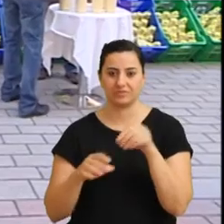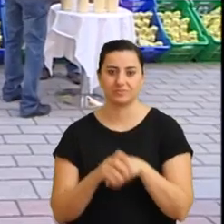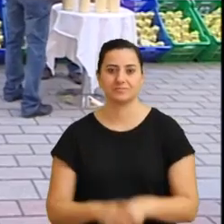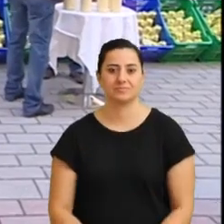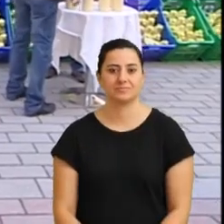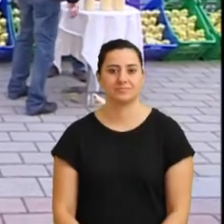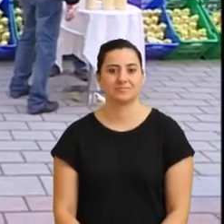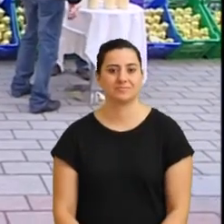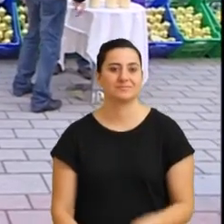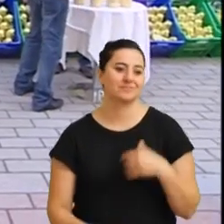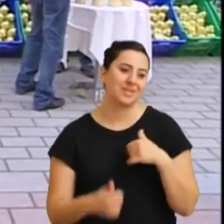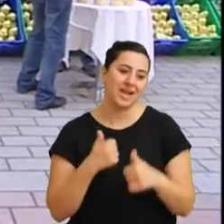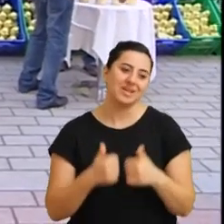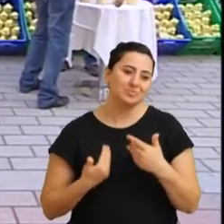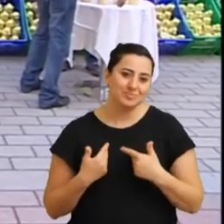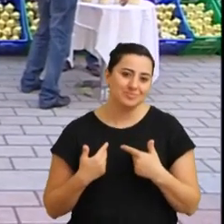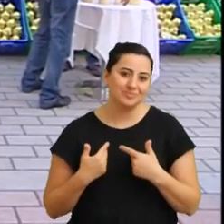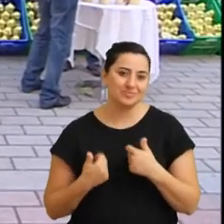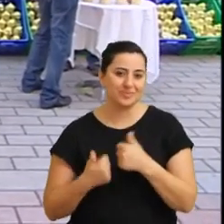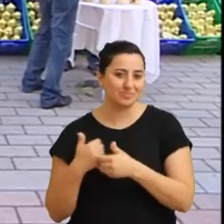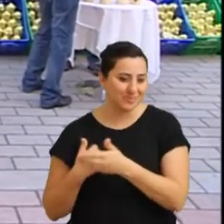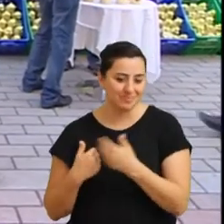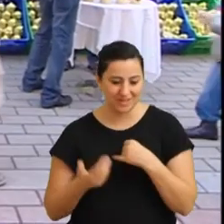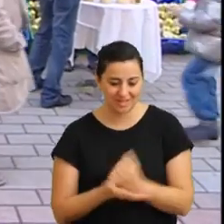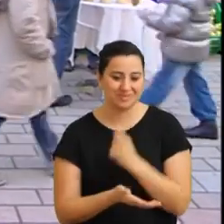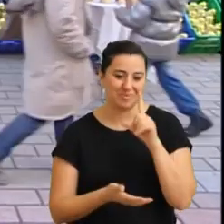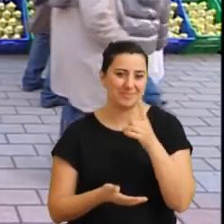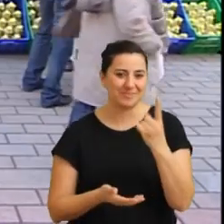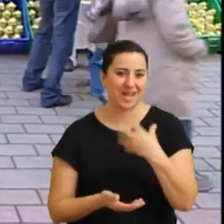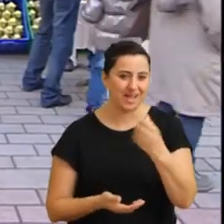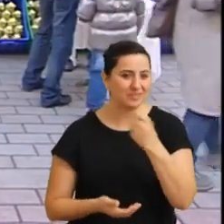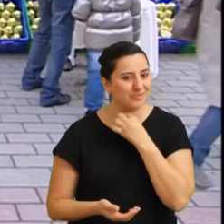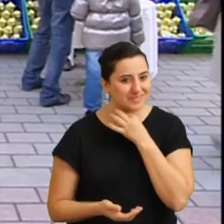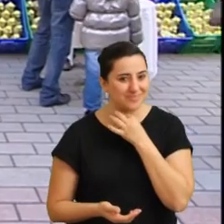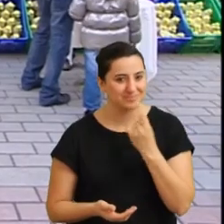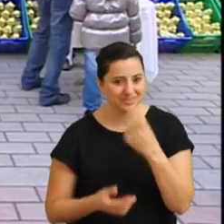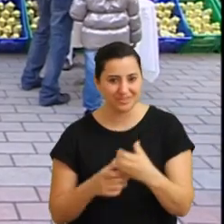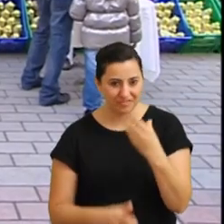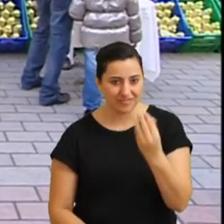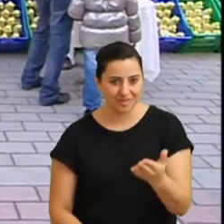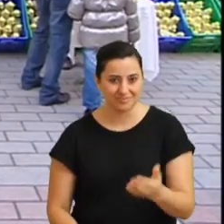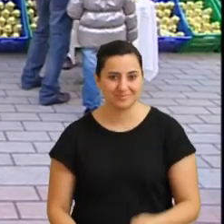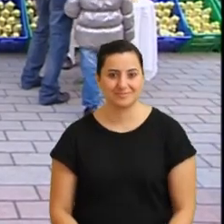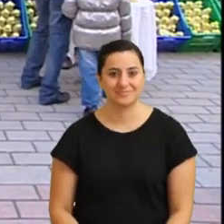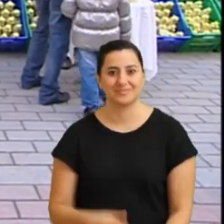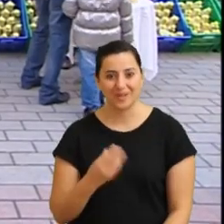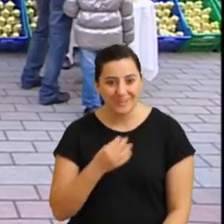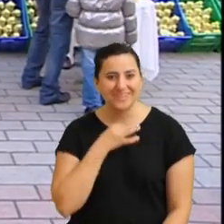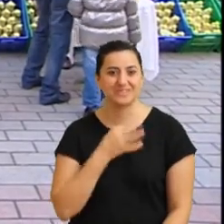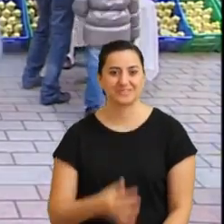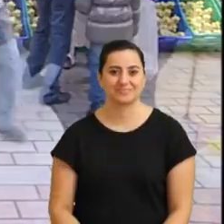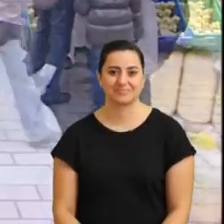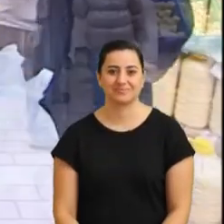vereceğim. Yarışmaya katıldım abi. Yarışmadayız. Benim kazanmam lazım. Gel gel. Vereyim mi abi sana bir şişe? Seviyor musun sen boza? Teşekkür ederim.